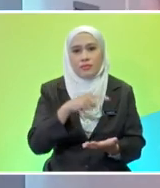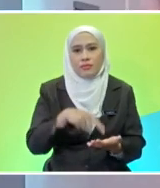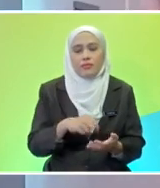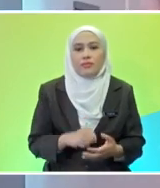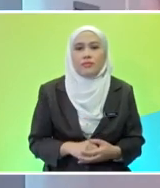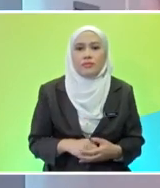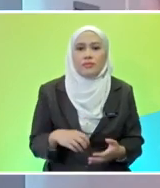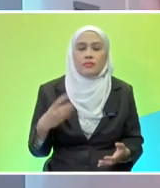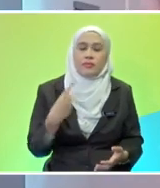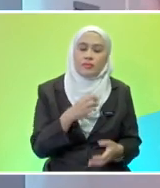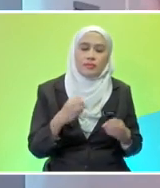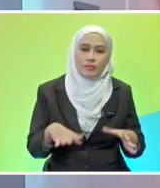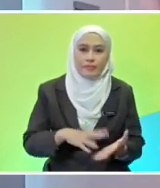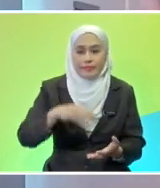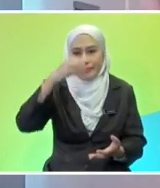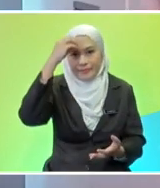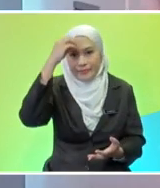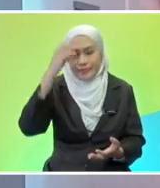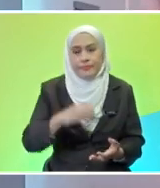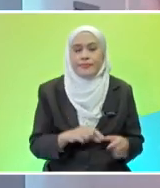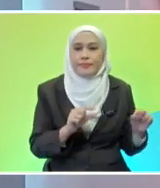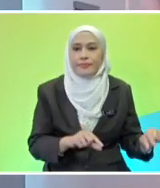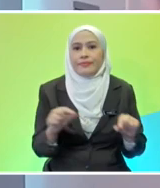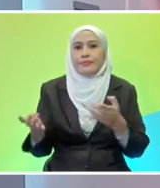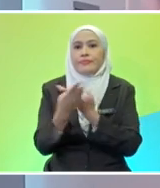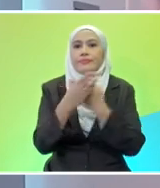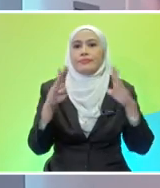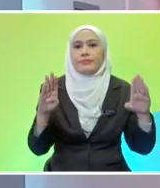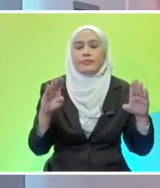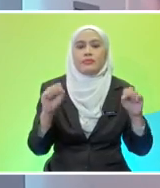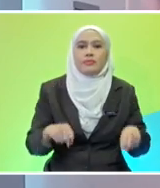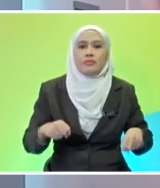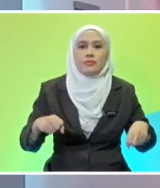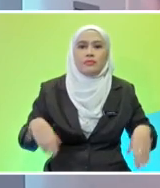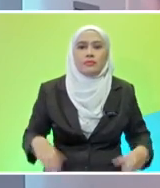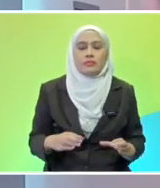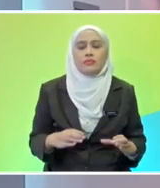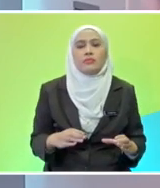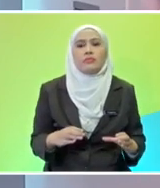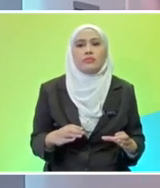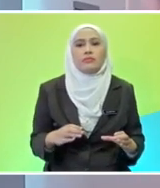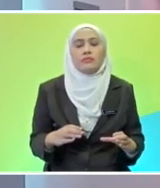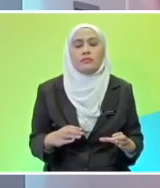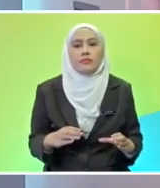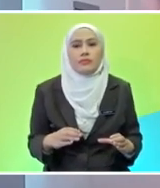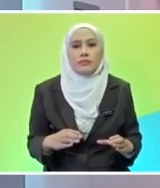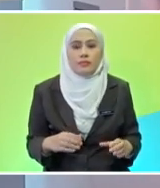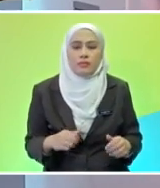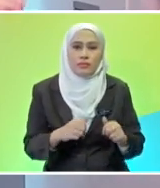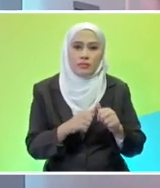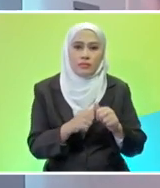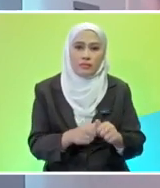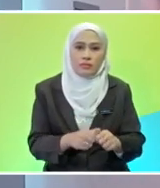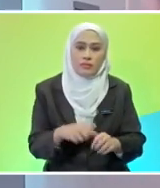dah mengetahui mengenai pergerakan bebas yang boleh dilaksanakan mengikut tempo lagu. Betul. Mengikut pelbagai lagu.